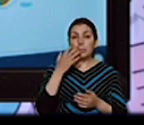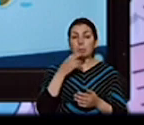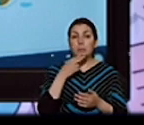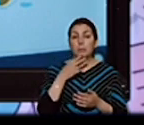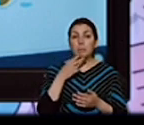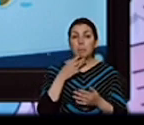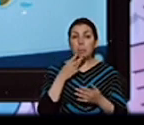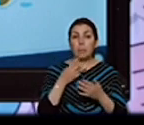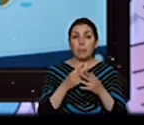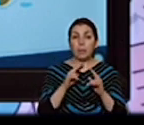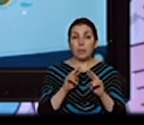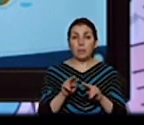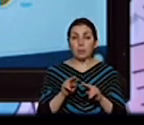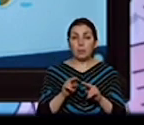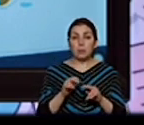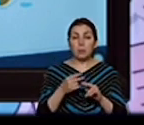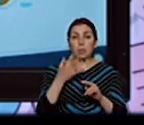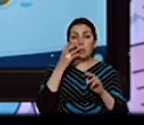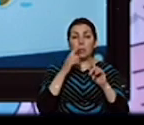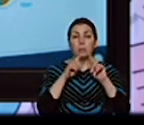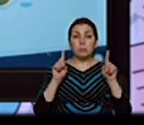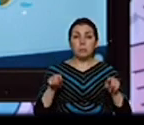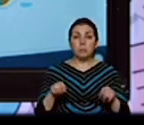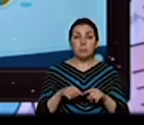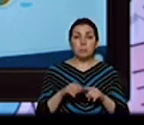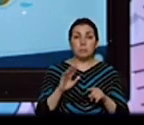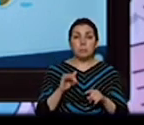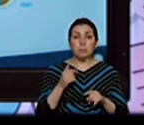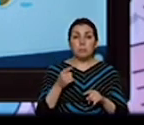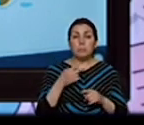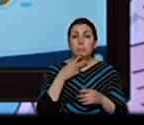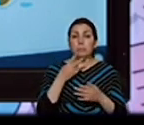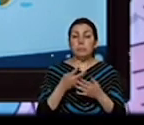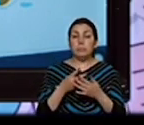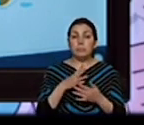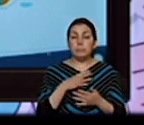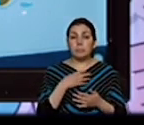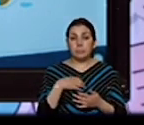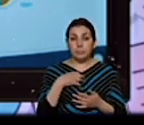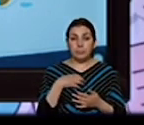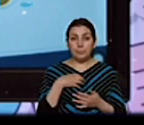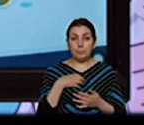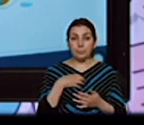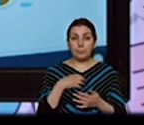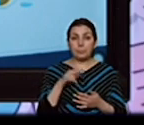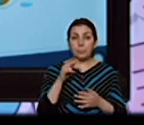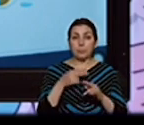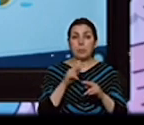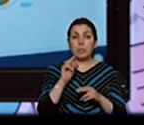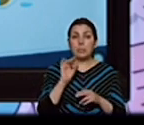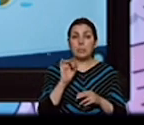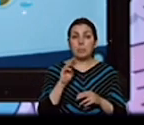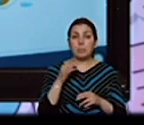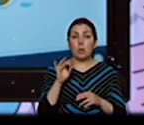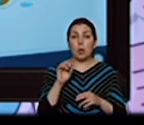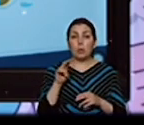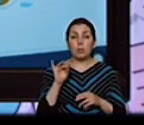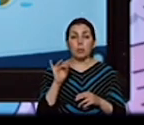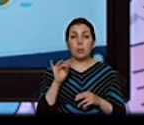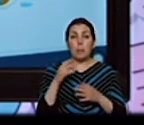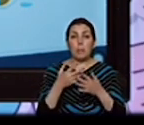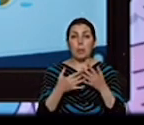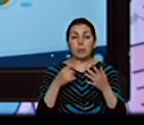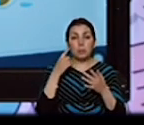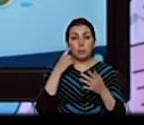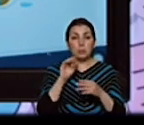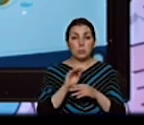Rasmni diqqat bilan kuzating. Rasm va ko'rganlaringiz asosida chimyonda mavzusida matn